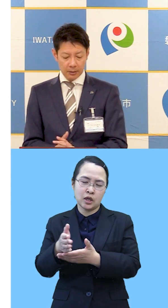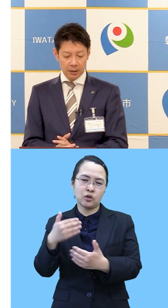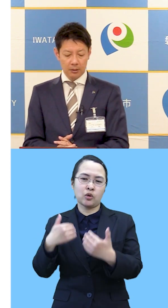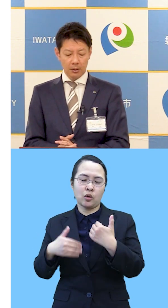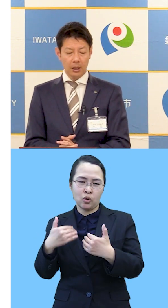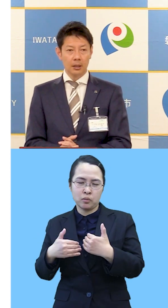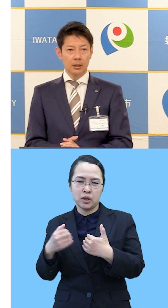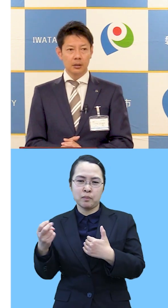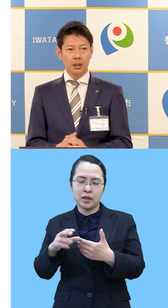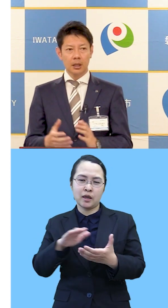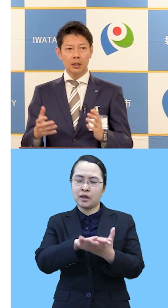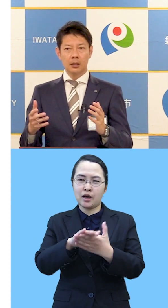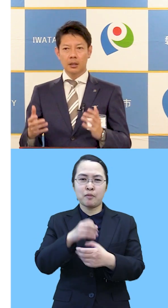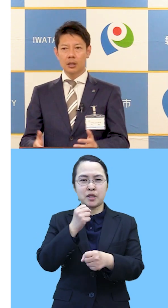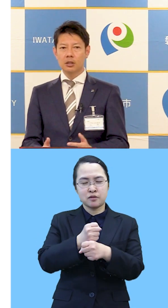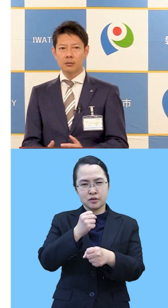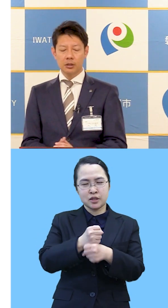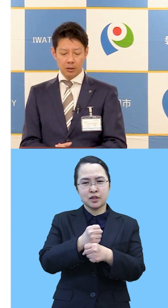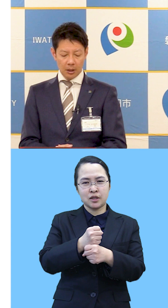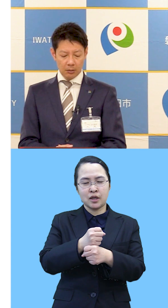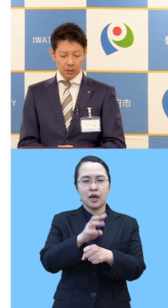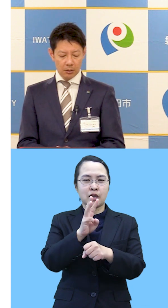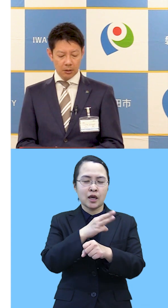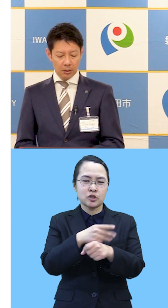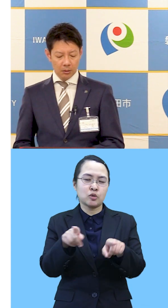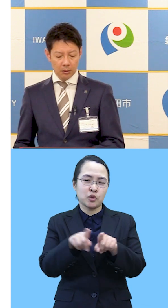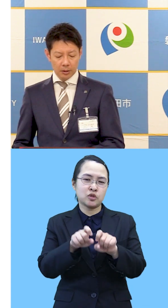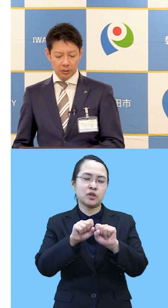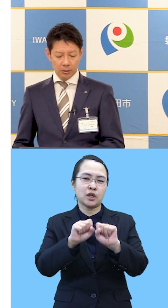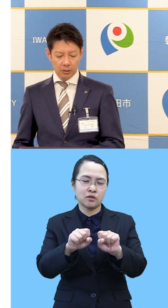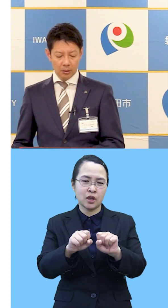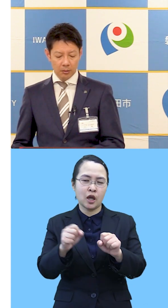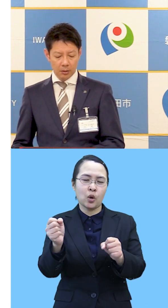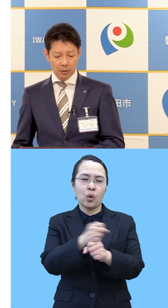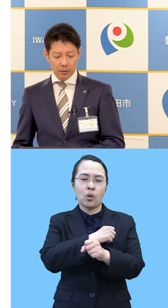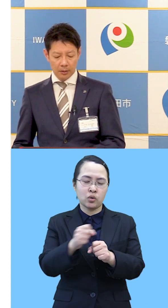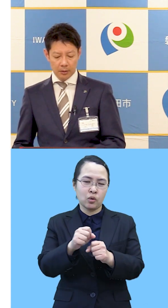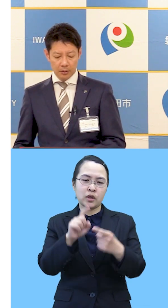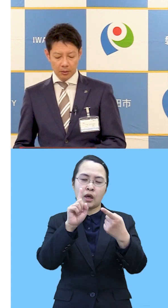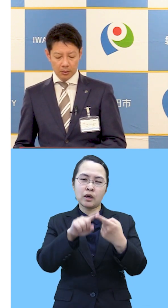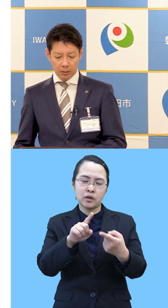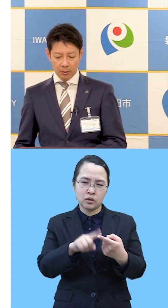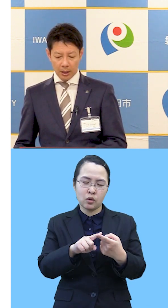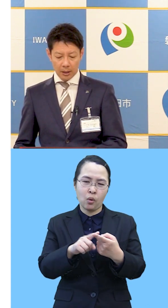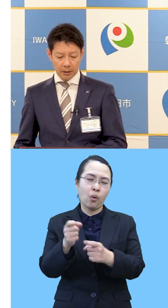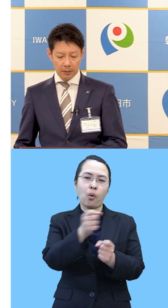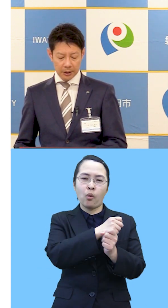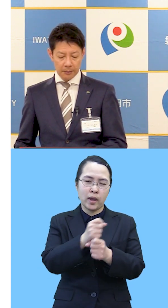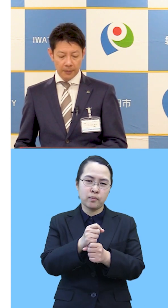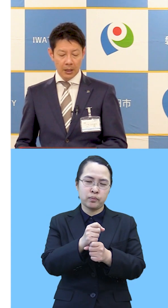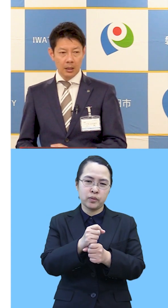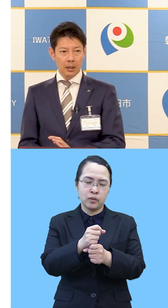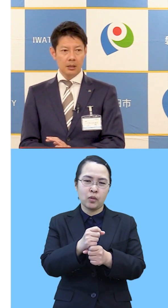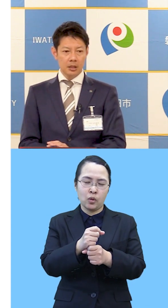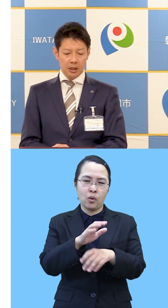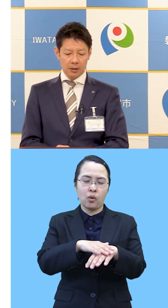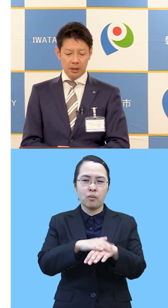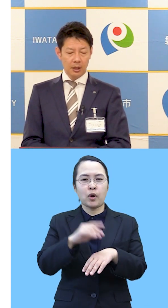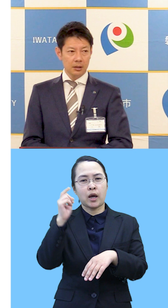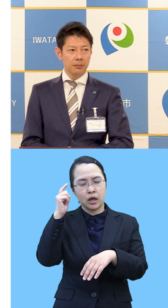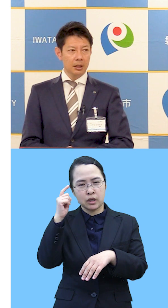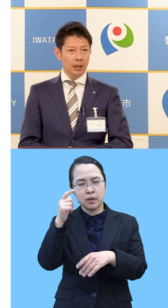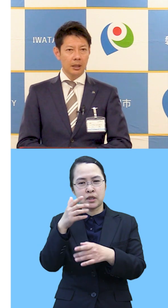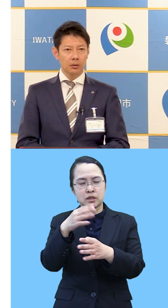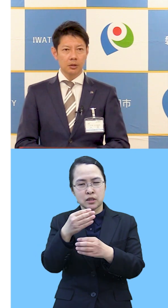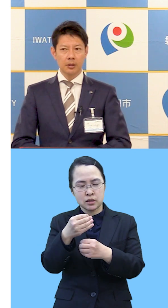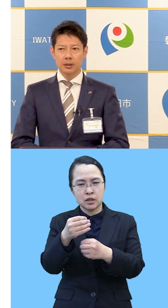仲間づくりとか、それから研修も一緒にやることによって労働への順応を応援をするということを考えています。日時は